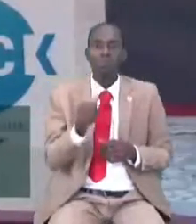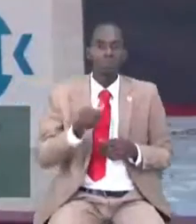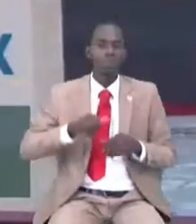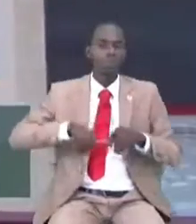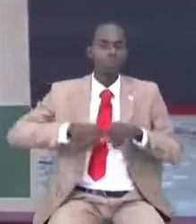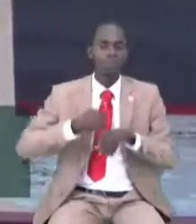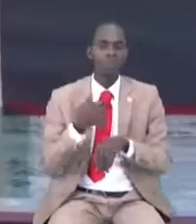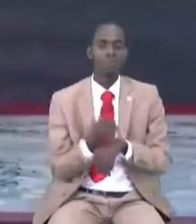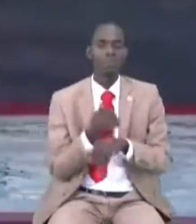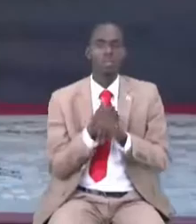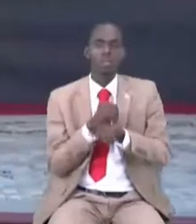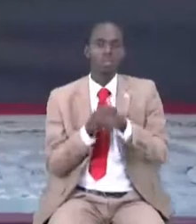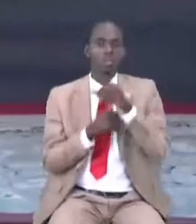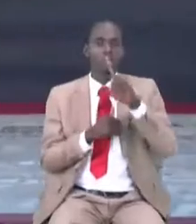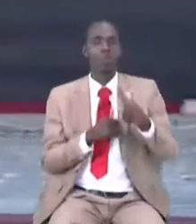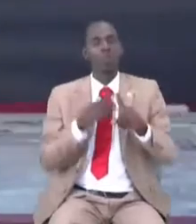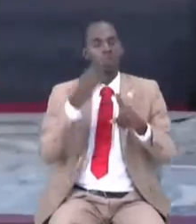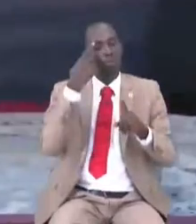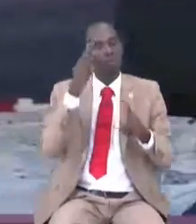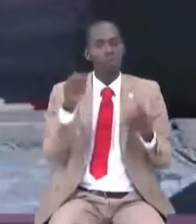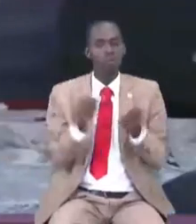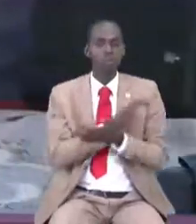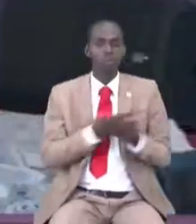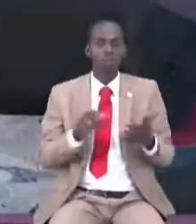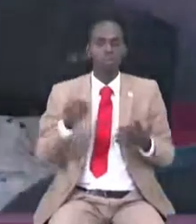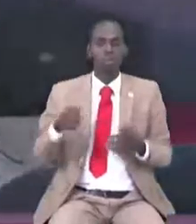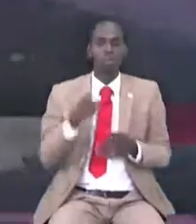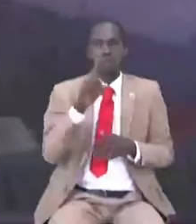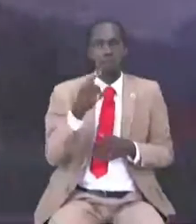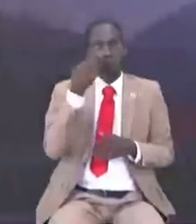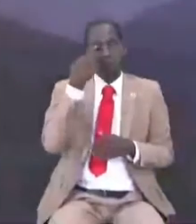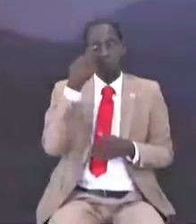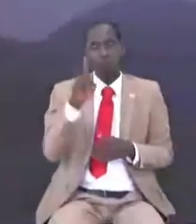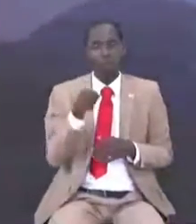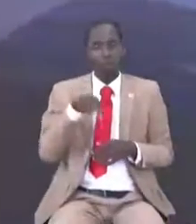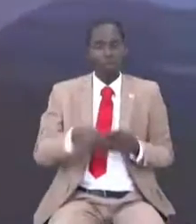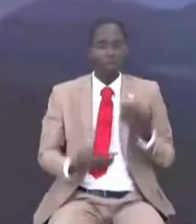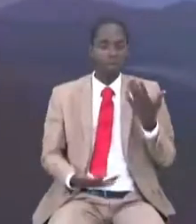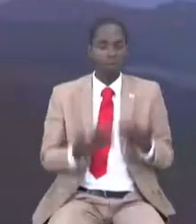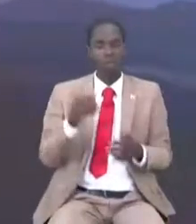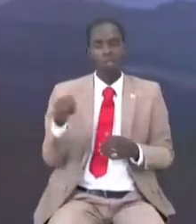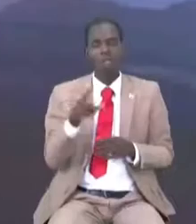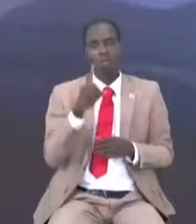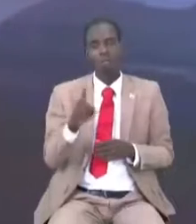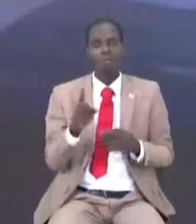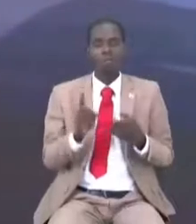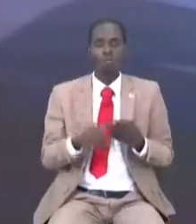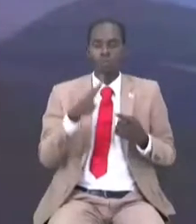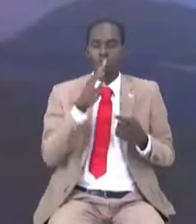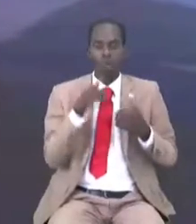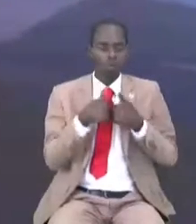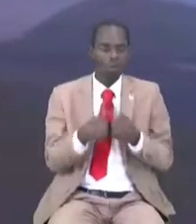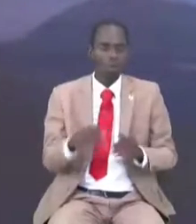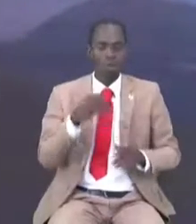destiné personne à l'enfer. Il n'a destiné personne à la perdition éternelle. Le sacrifice de